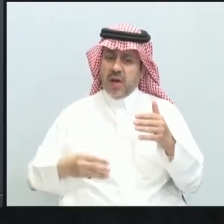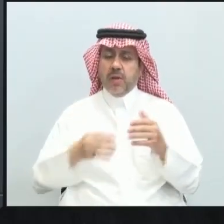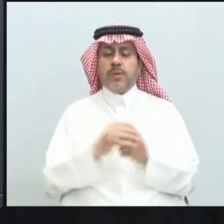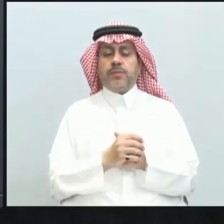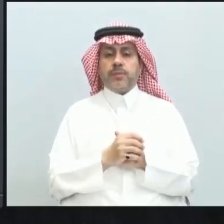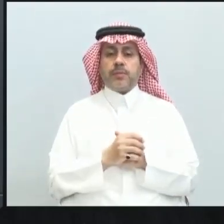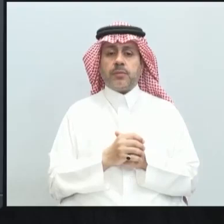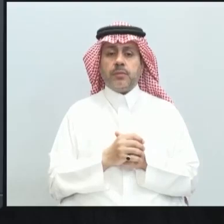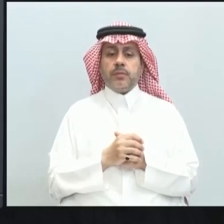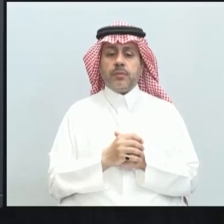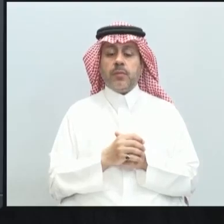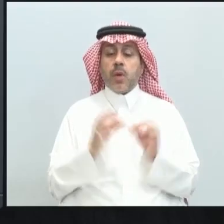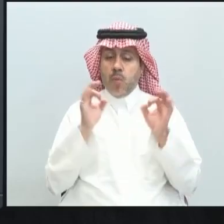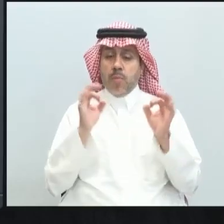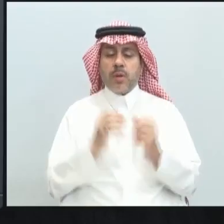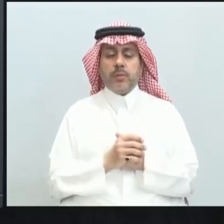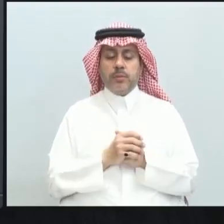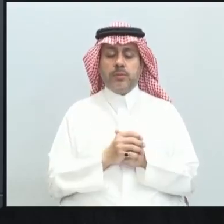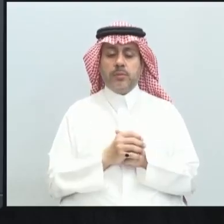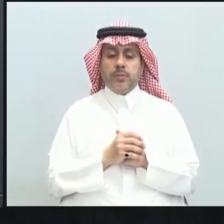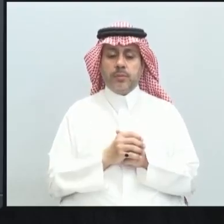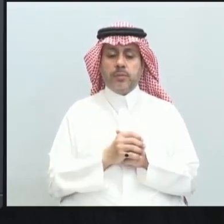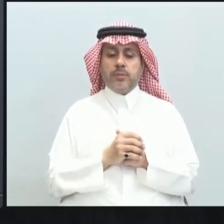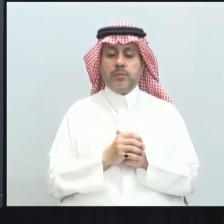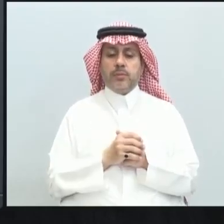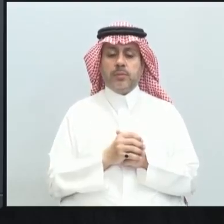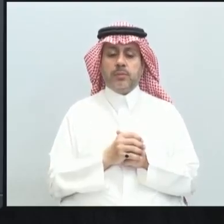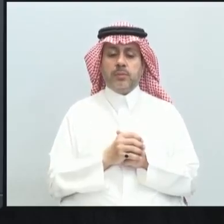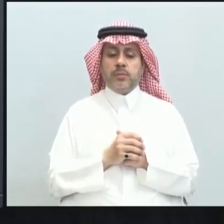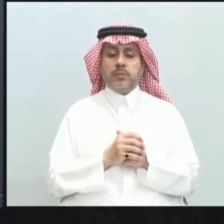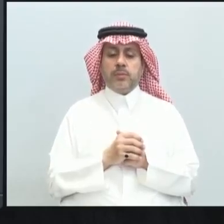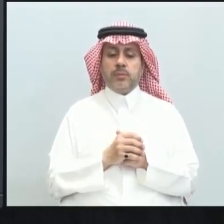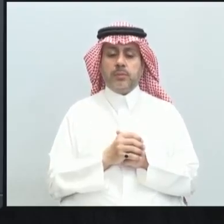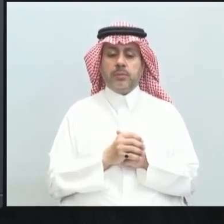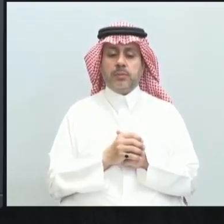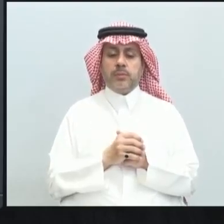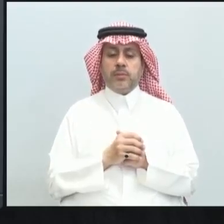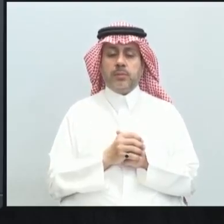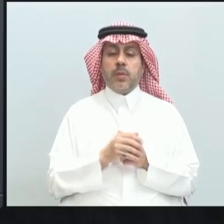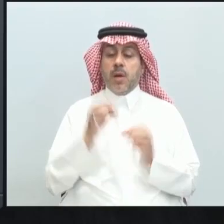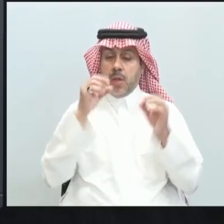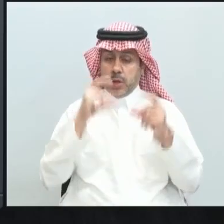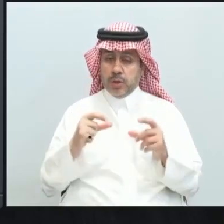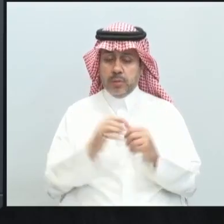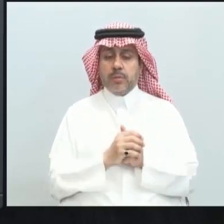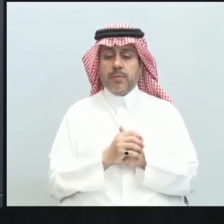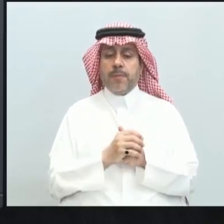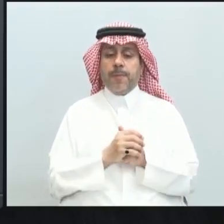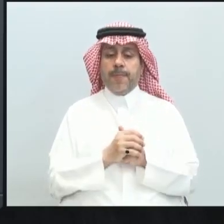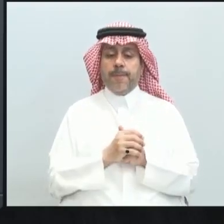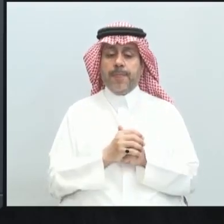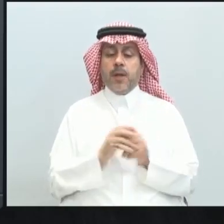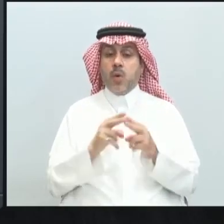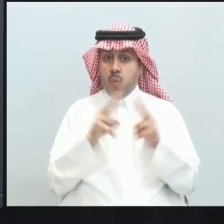اهميه عم ذكرناه ايها الطلاب الطالبات من موضوعات اثناء شرح هذا الدرس الموضوعات